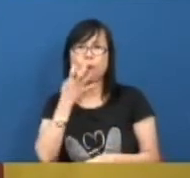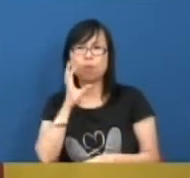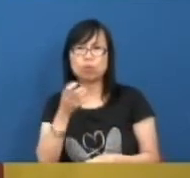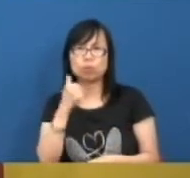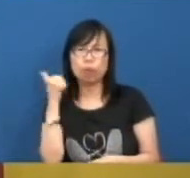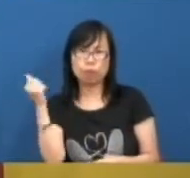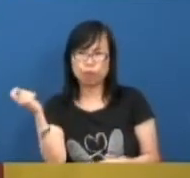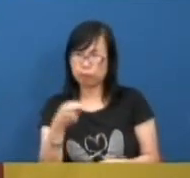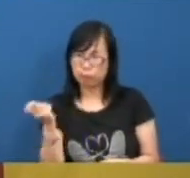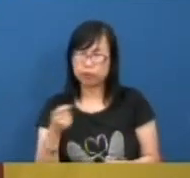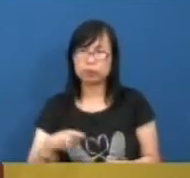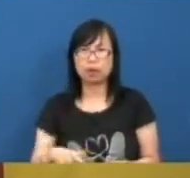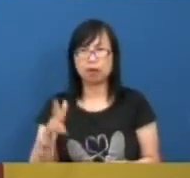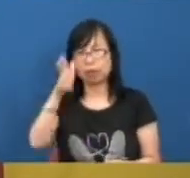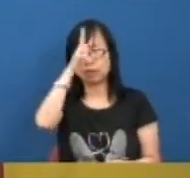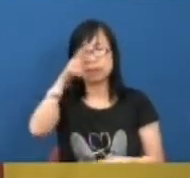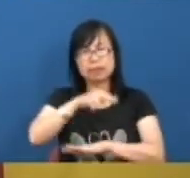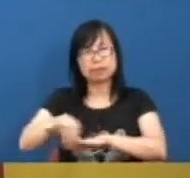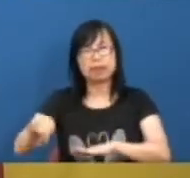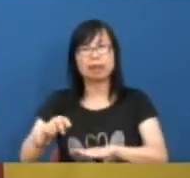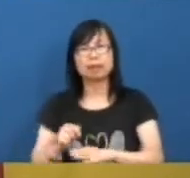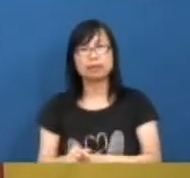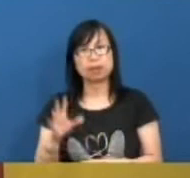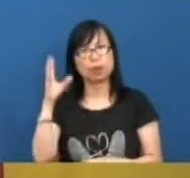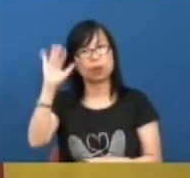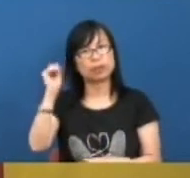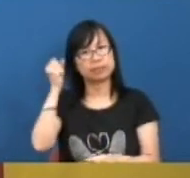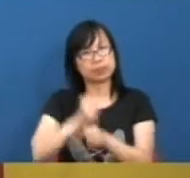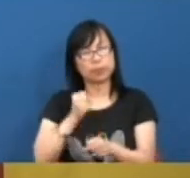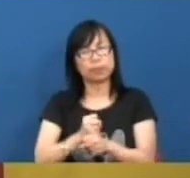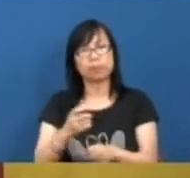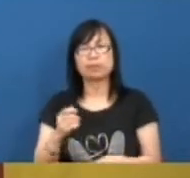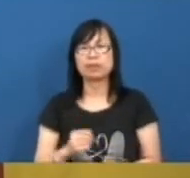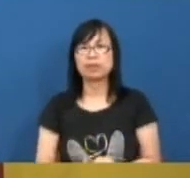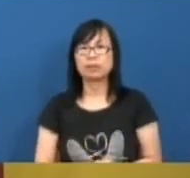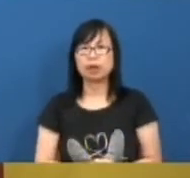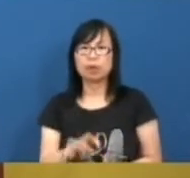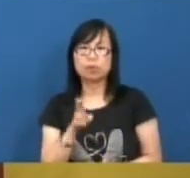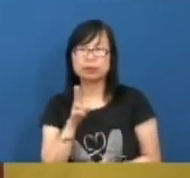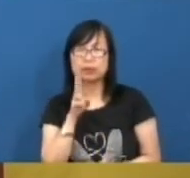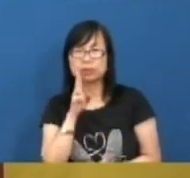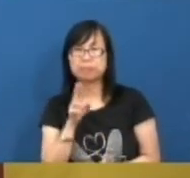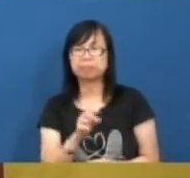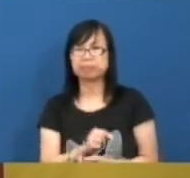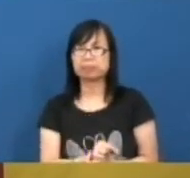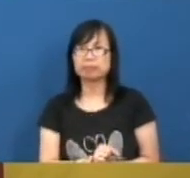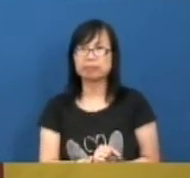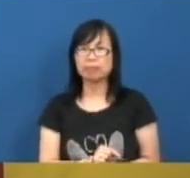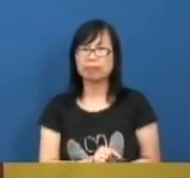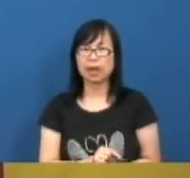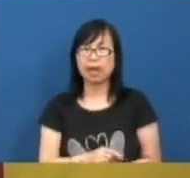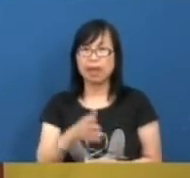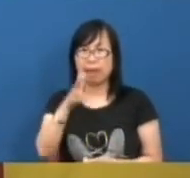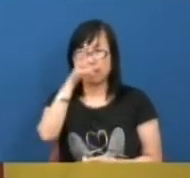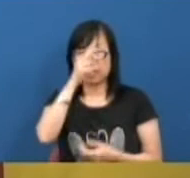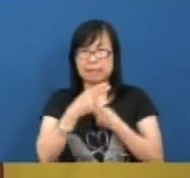多喎、政策落到嚟就起行㗎啦。咁即刻咧，似乎即係特